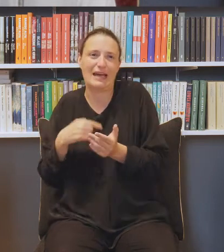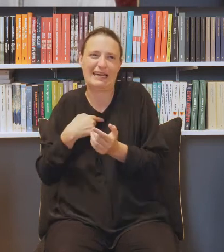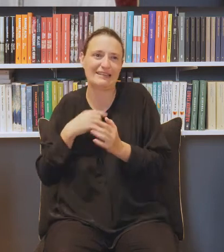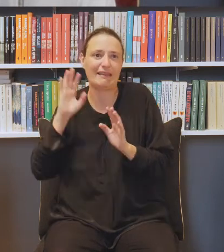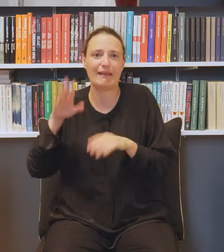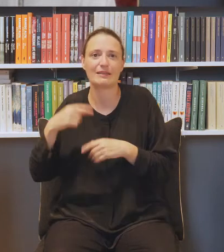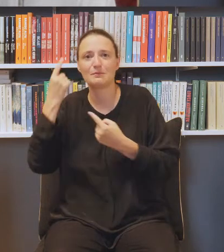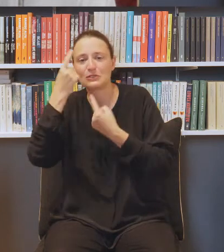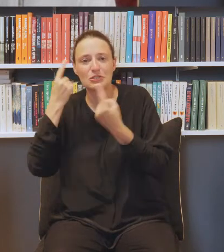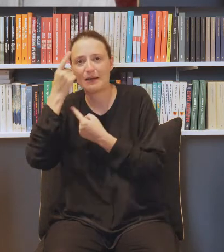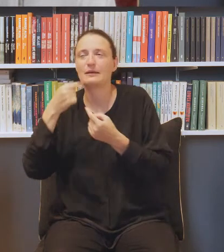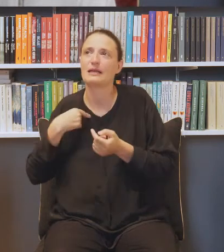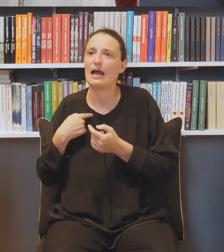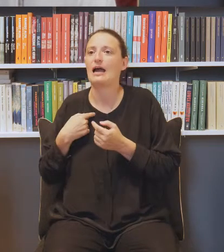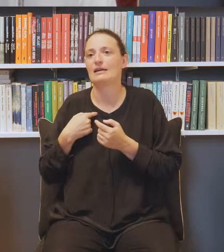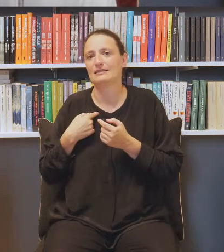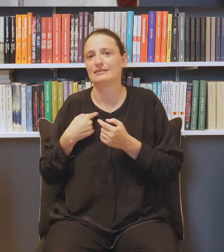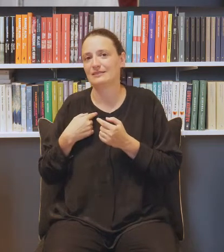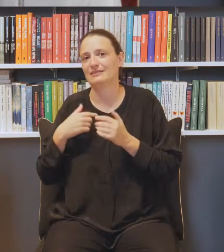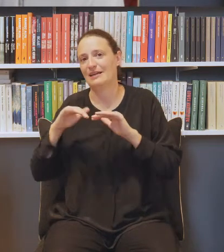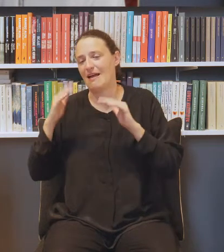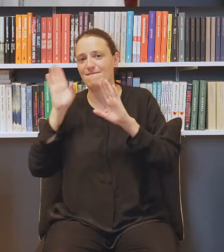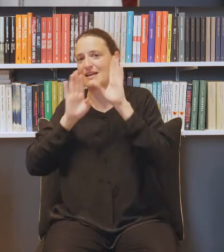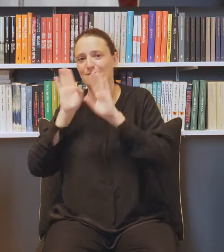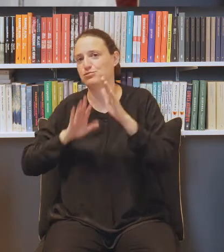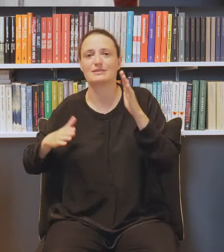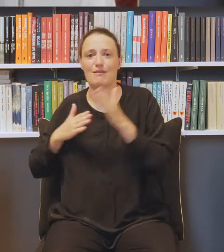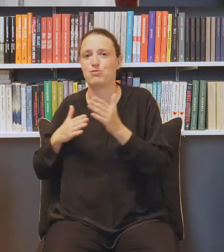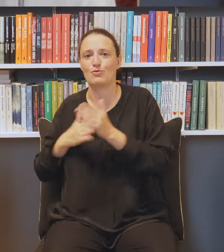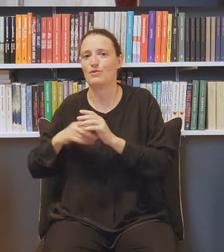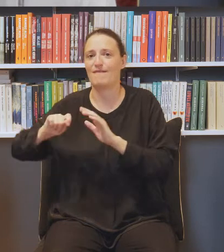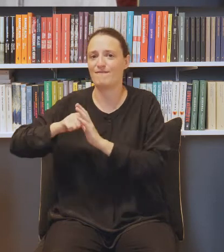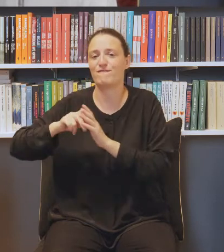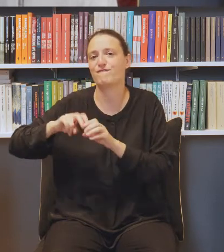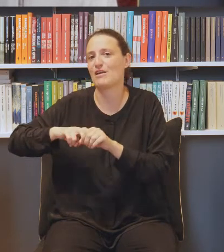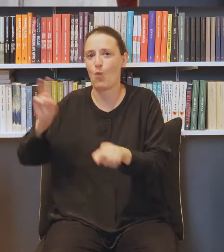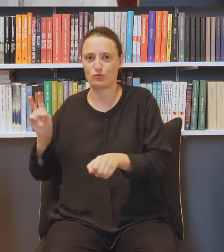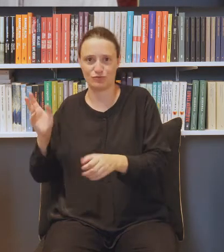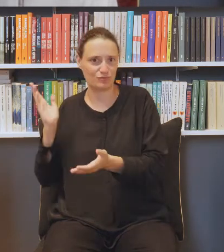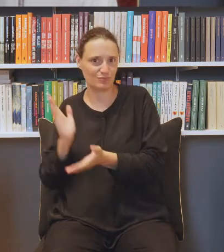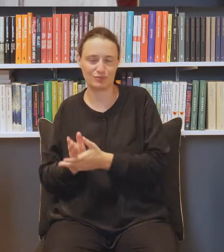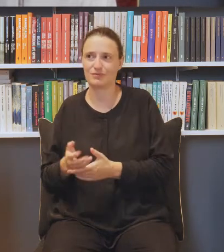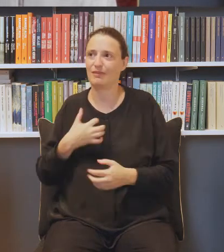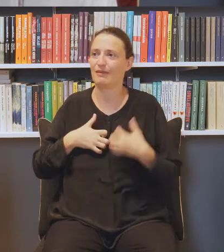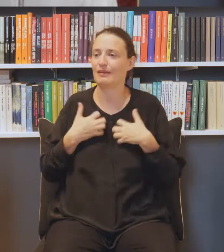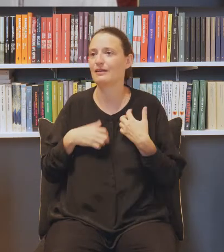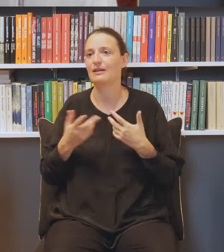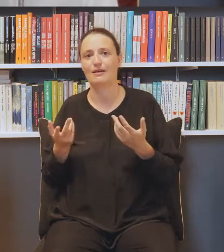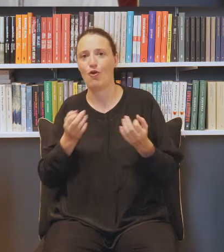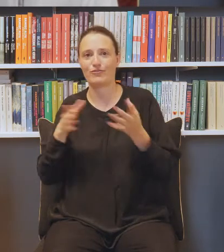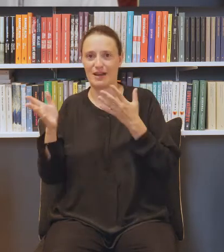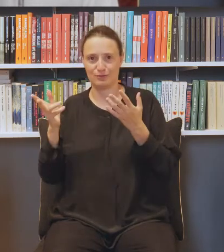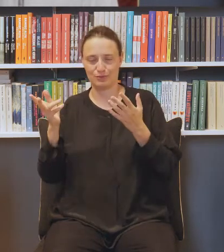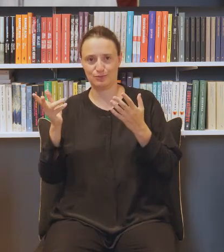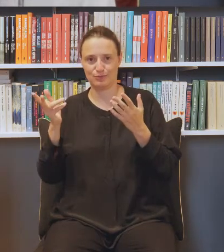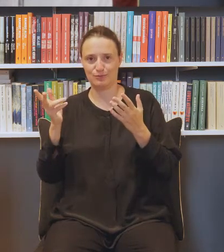rozważałem zablokowanie redaktorów na Facebooku, bo naprawdę było irytujące, że i od razu... Wiesz, co prawda